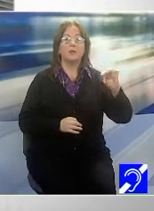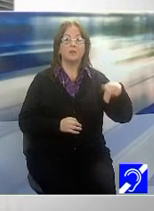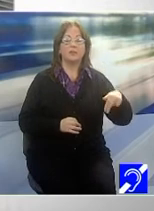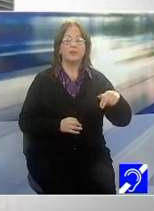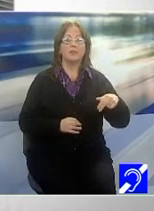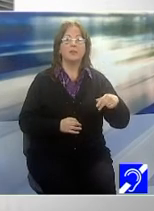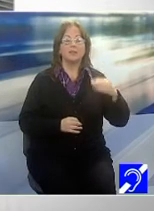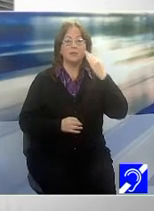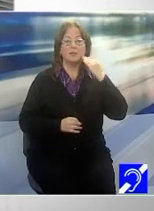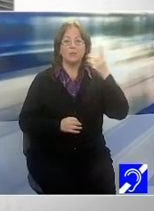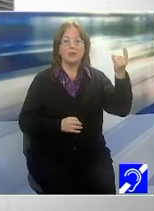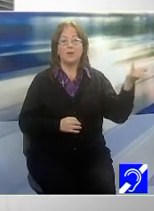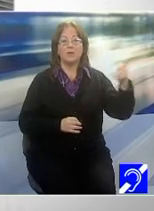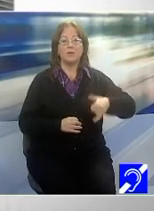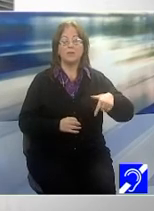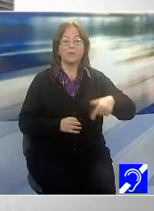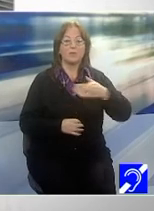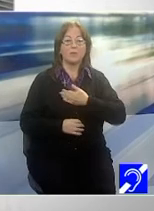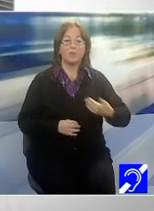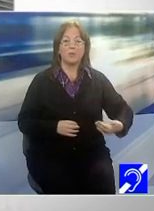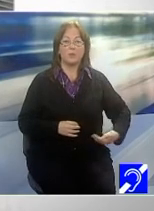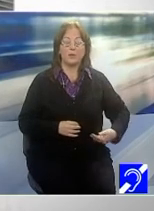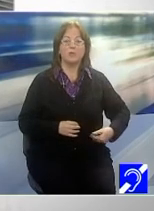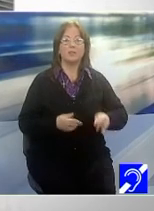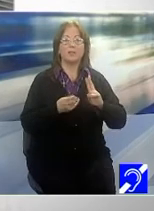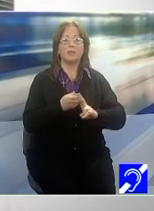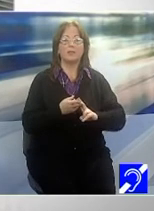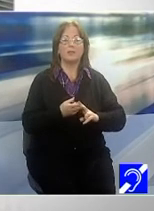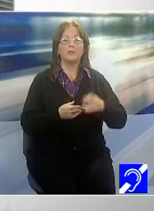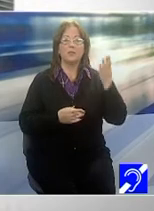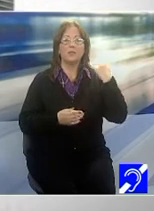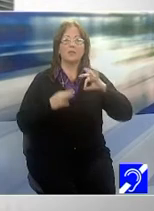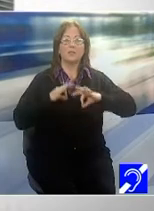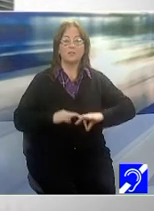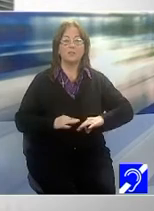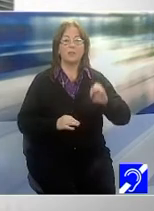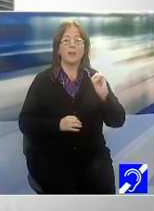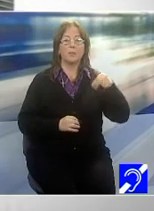cu președintele de atunci, Emil Constantinescu. De asemenea,